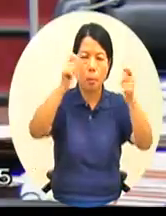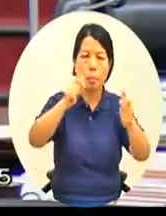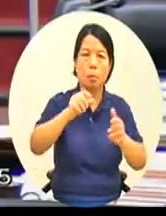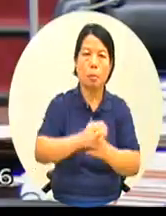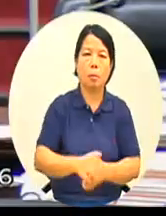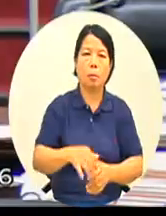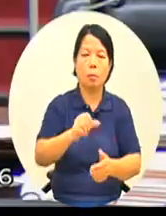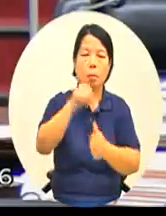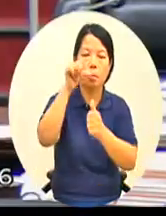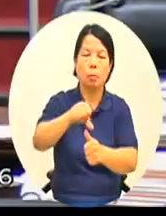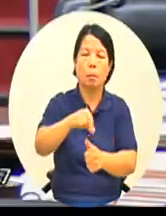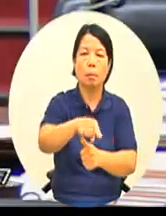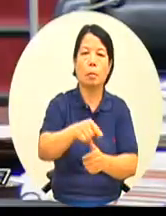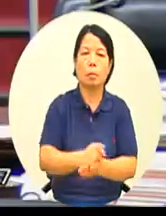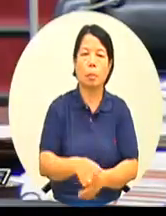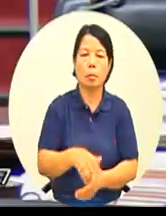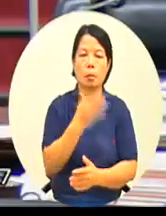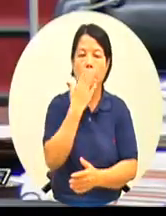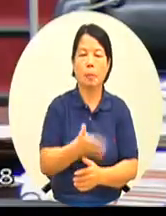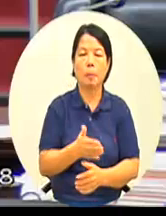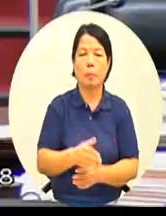比较倒霉？